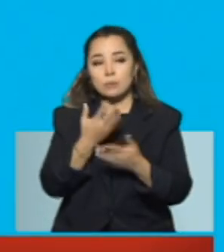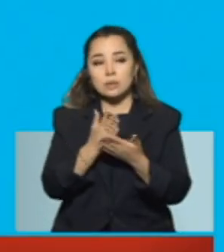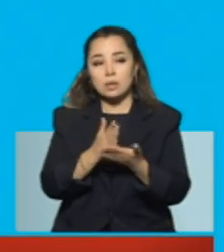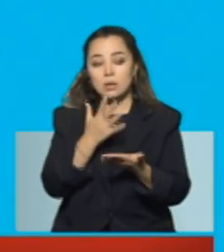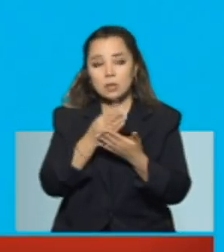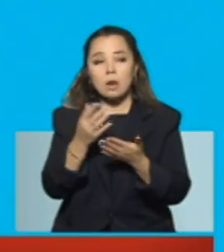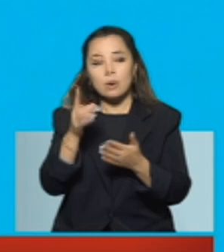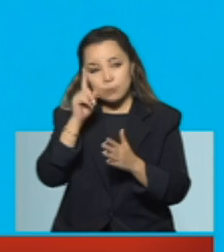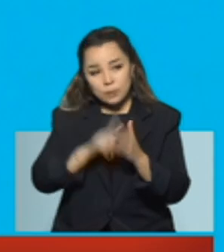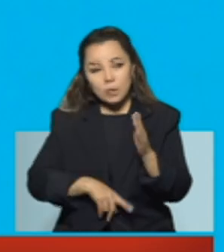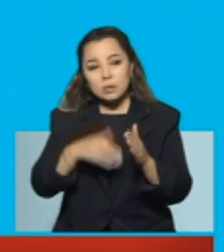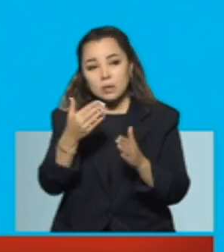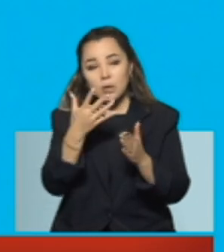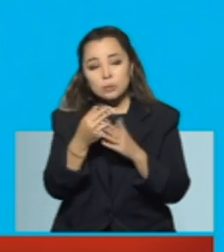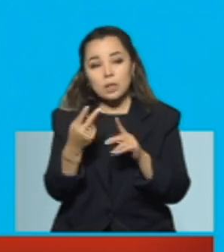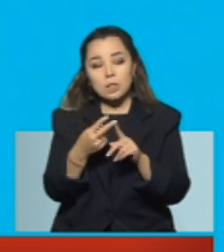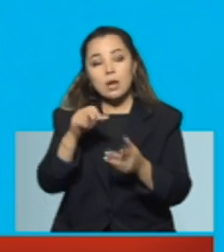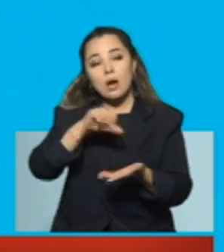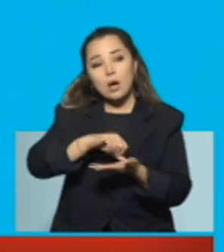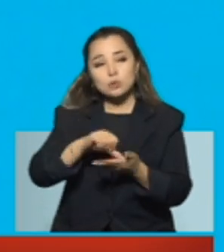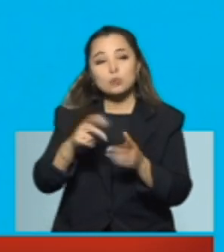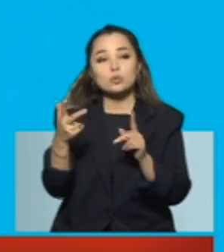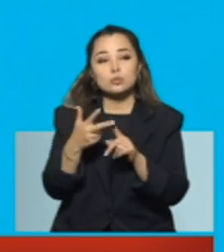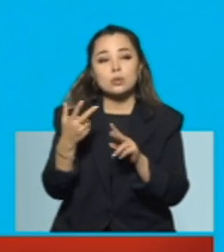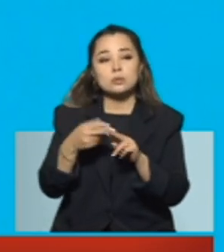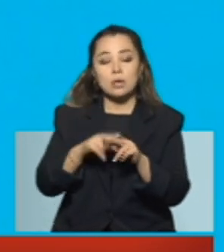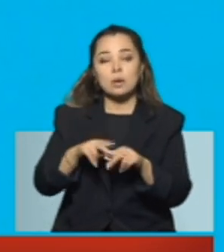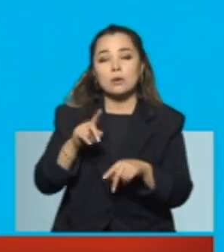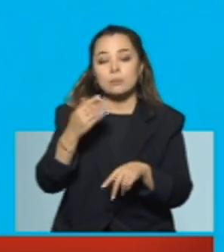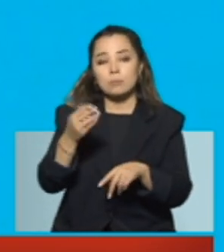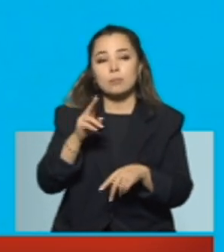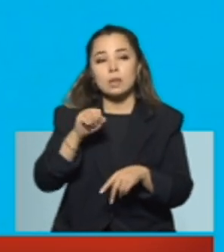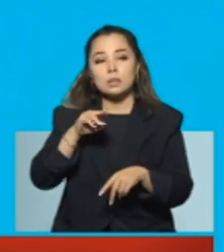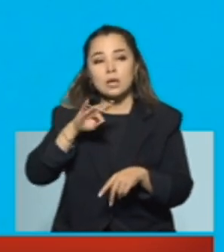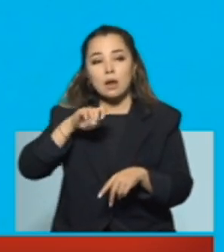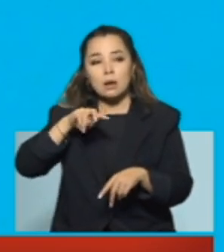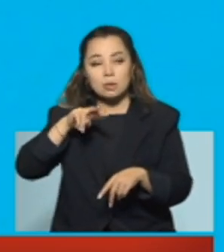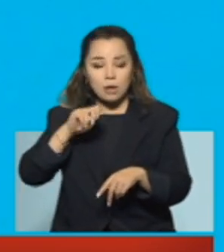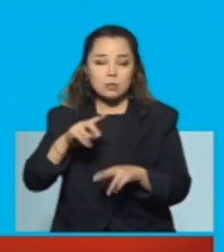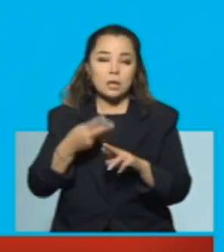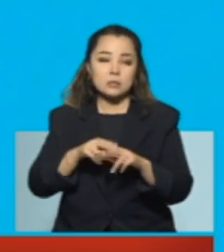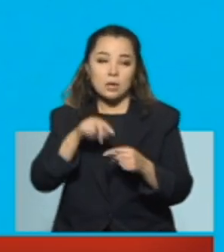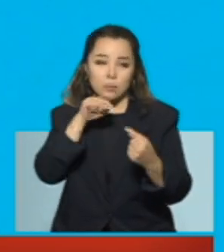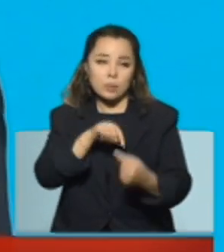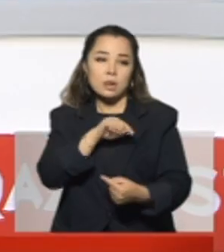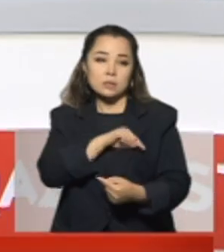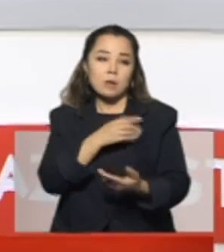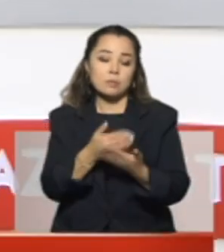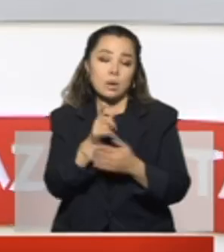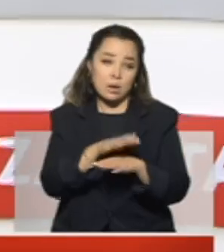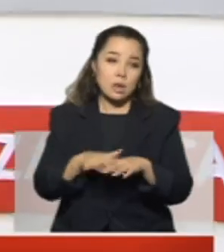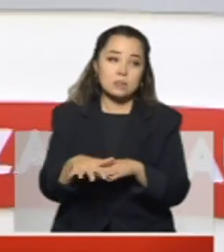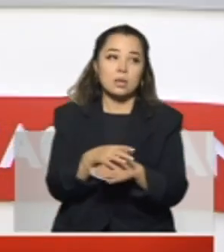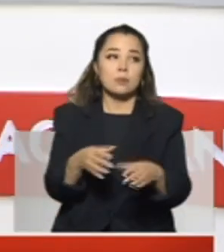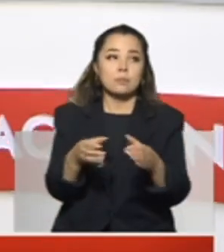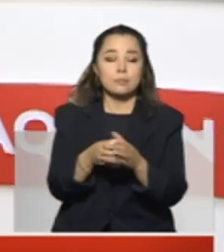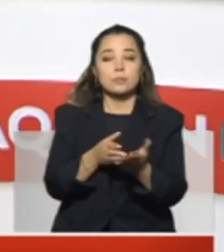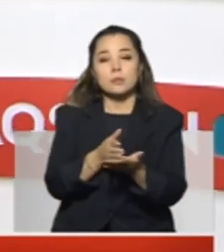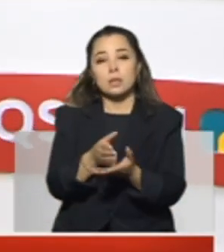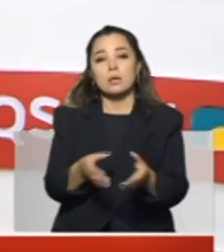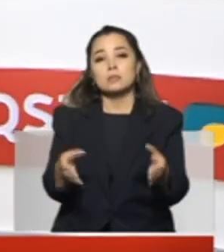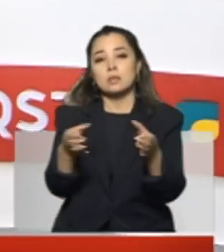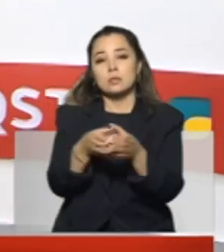ол табыну дейді, үшіншісі ол қатысу дейді. Патриархалдық мәдениетке тән қасиеттер ол, мәселен, халық